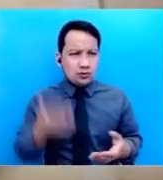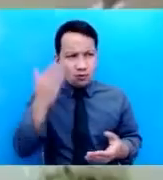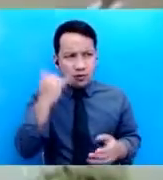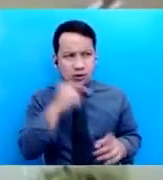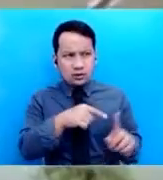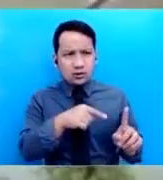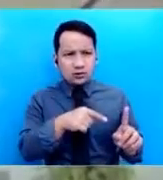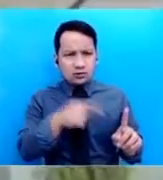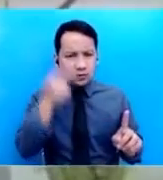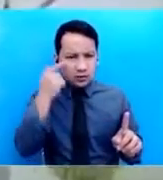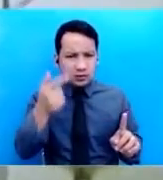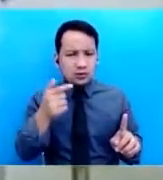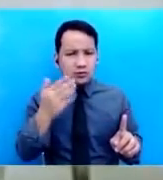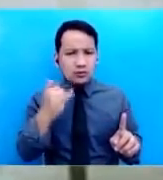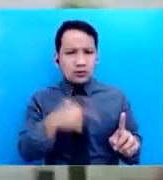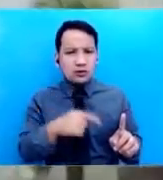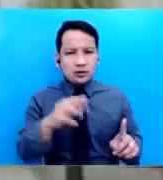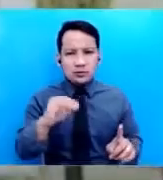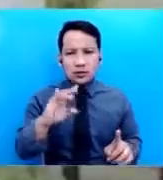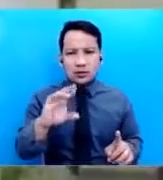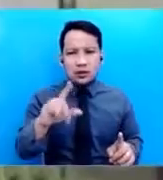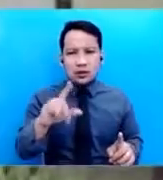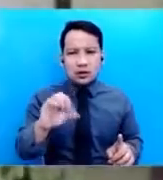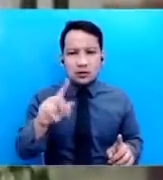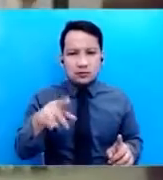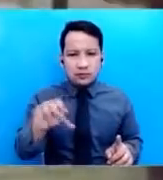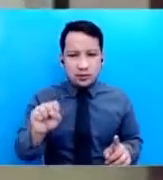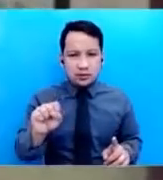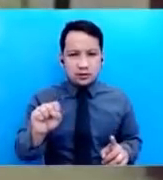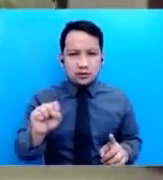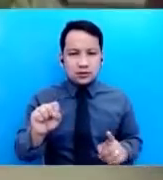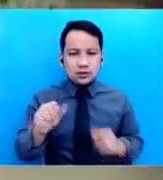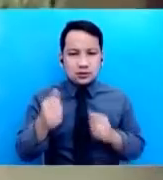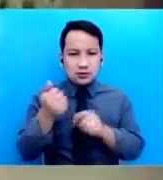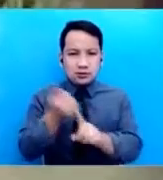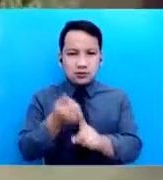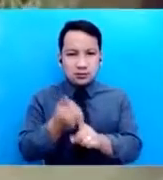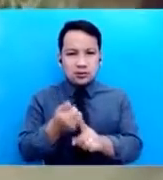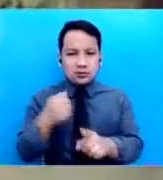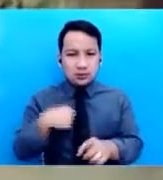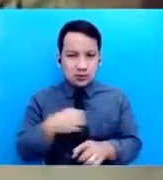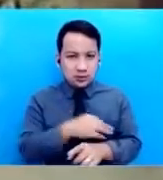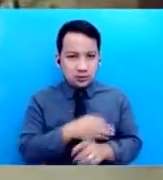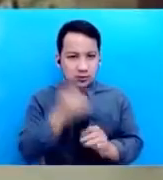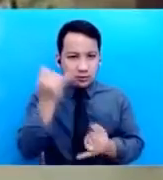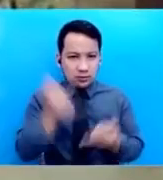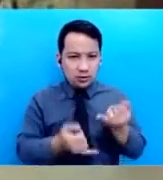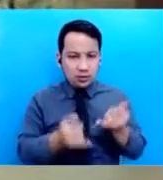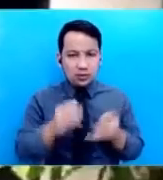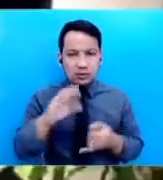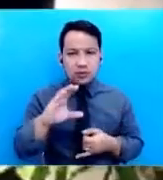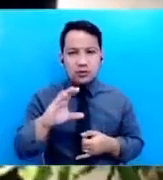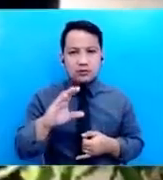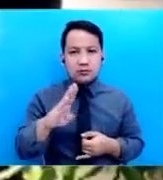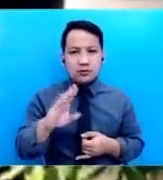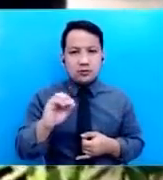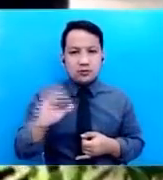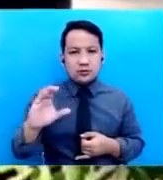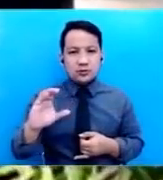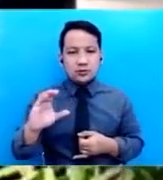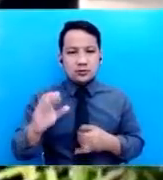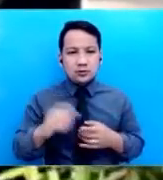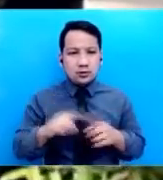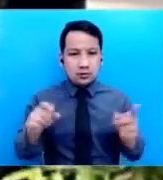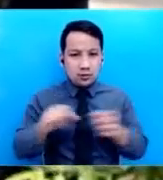Hill? Si Manlapas ang pinakahuling biktima ng pag-atake sa mga empleyado ng Customs. Nito lang Miyerkules, pinasabog ang